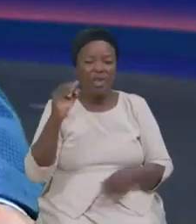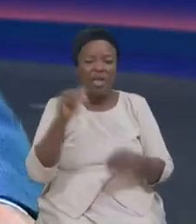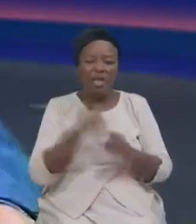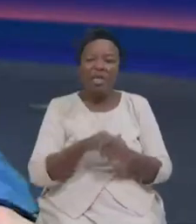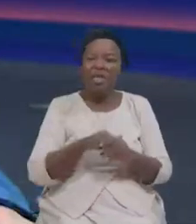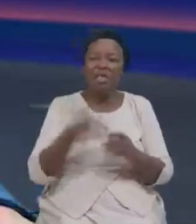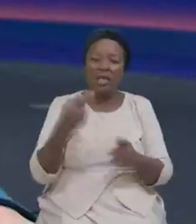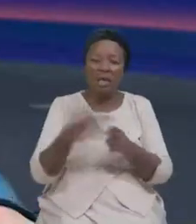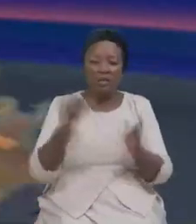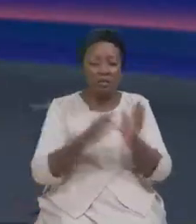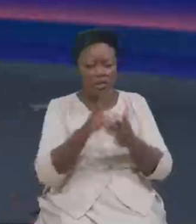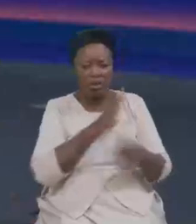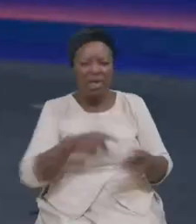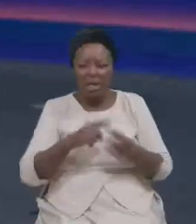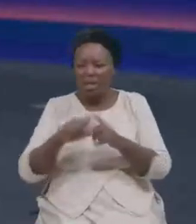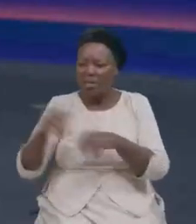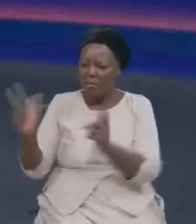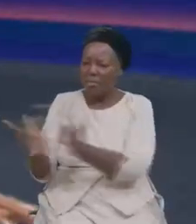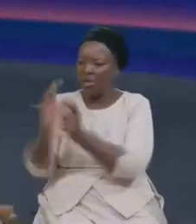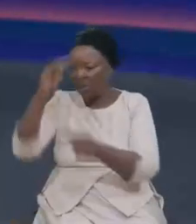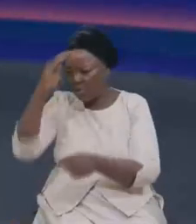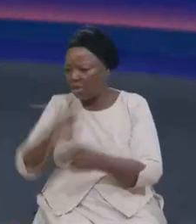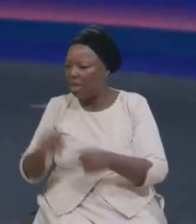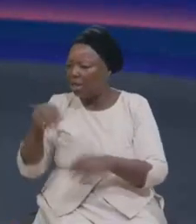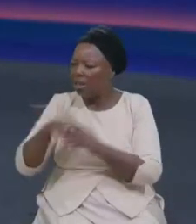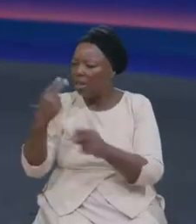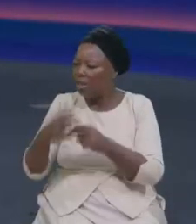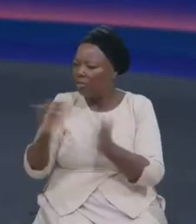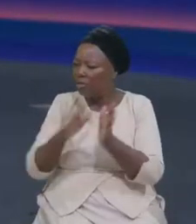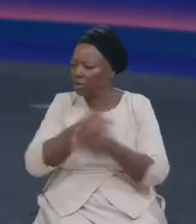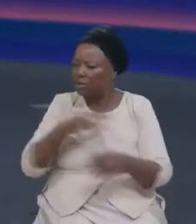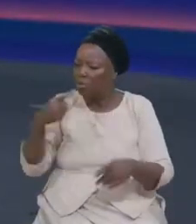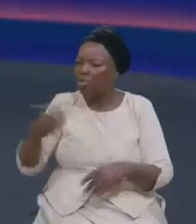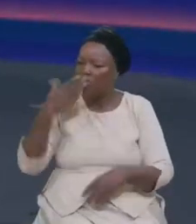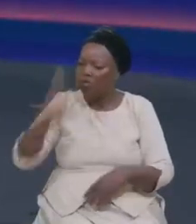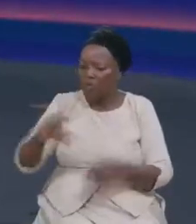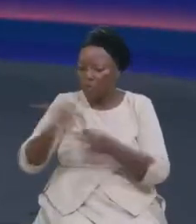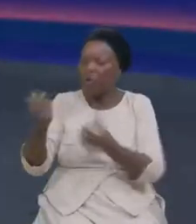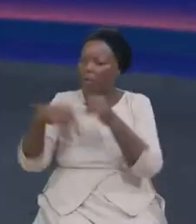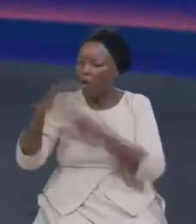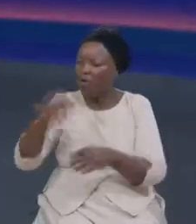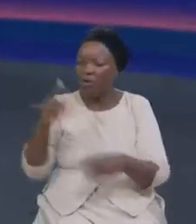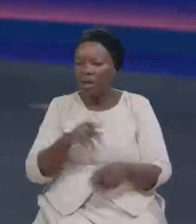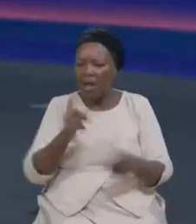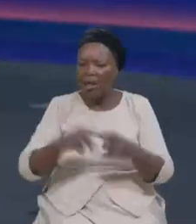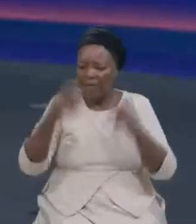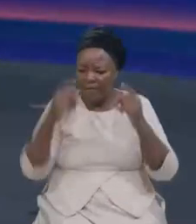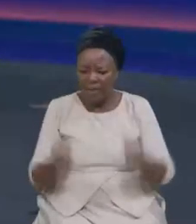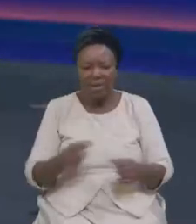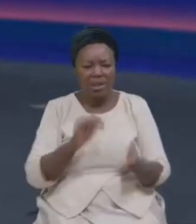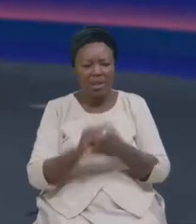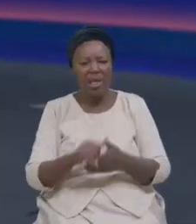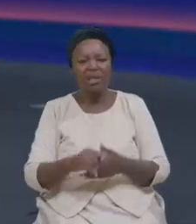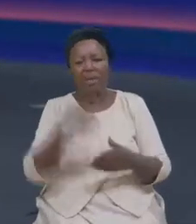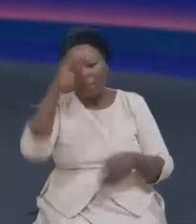Ils étaient en colère et ils les ont pris, ils les ont jetés en prison, ils les ont battus. Et à minuit, le